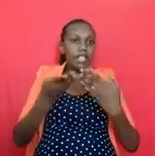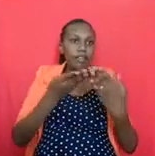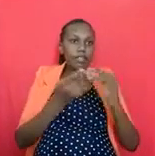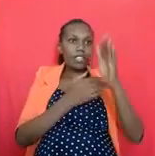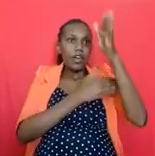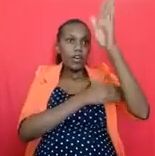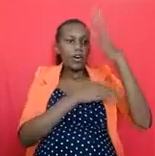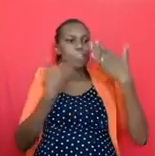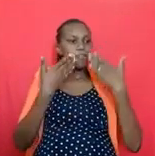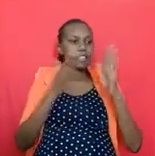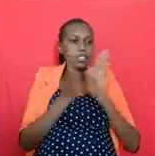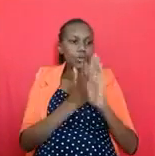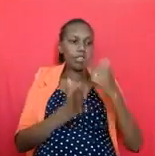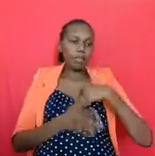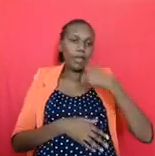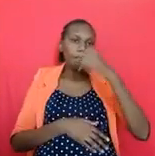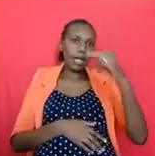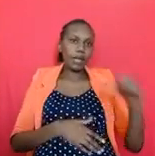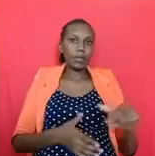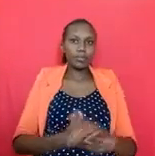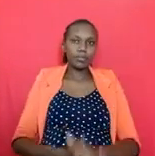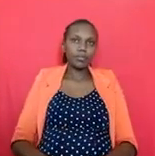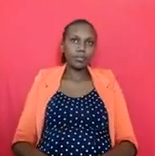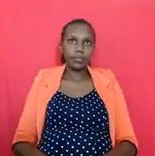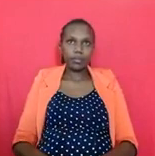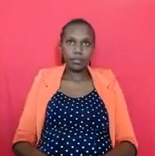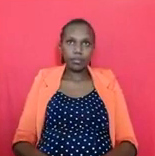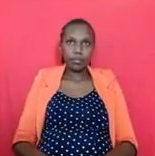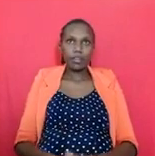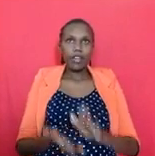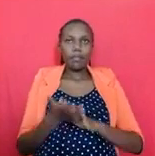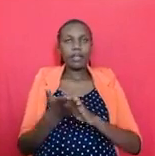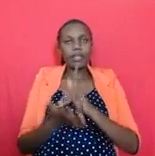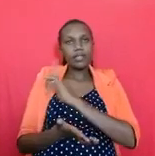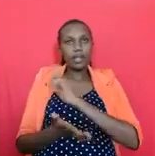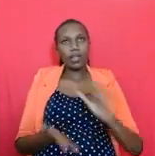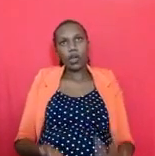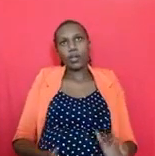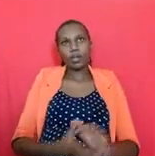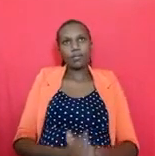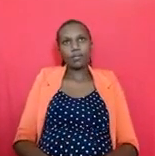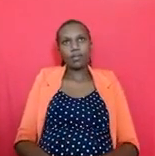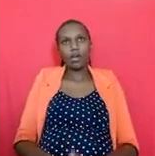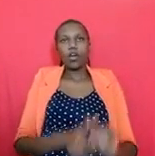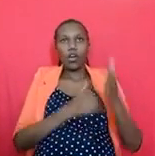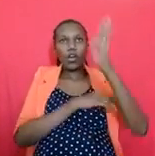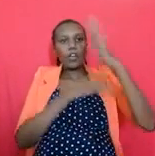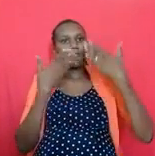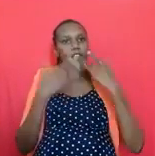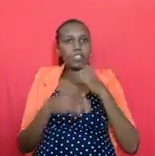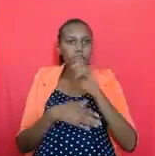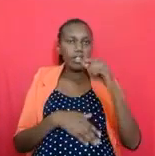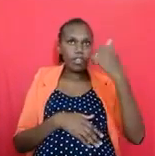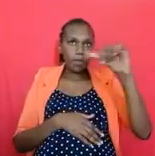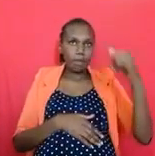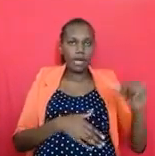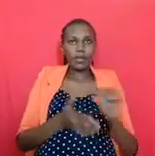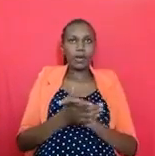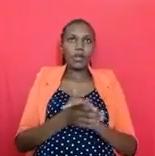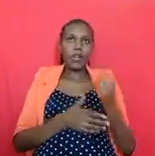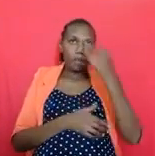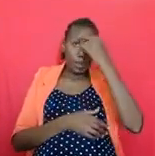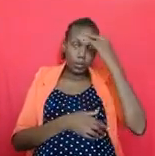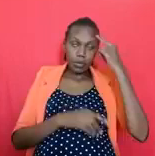Ngai ndarikitie nani Bwana Yesu asifiwe Ngai ndarikitie naniä tondu